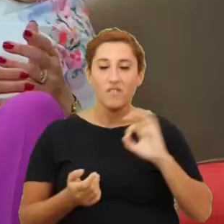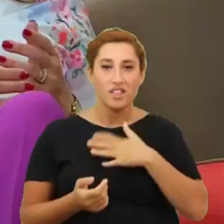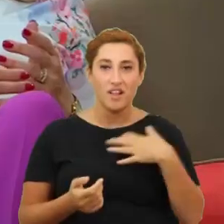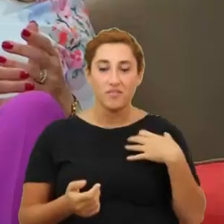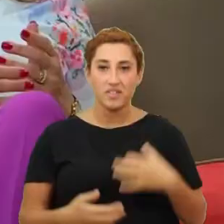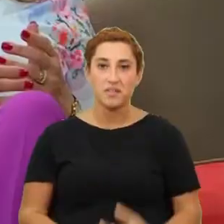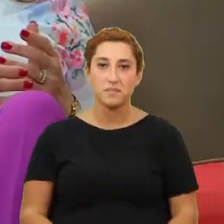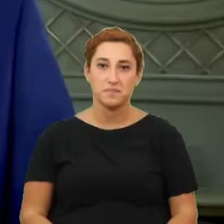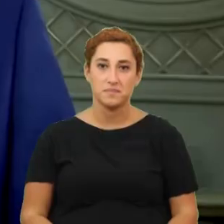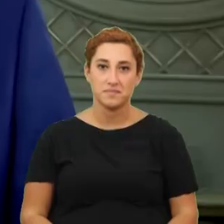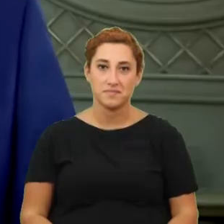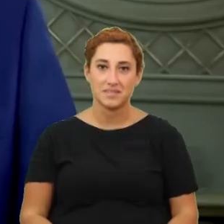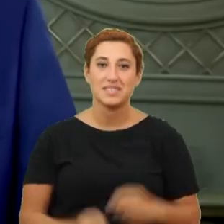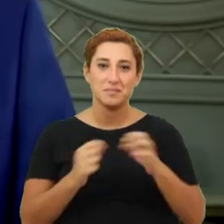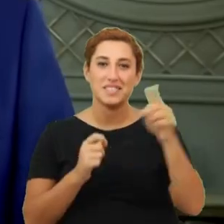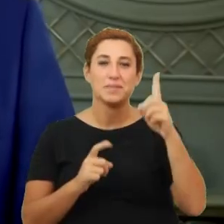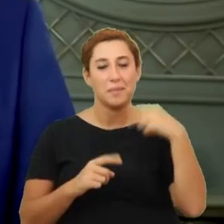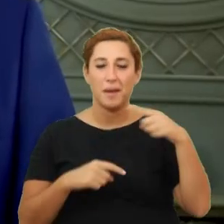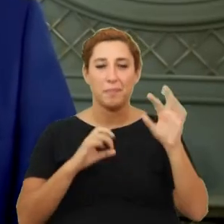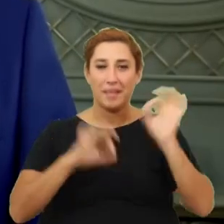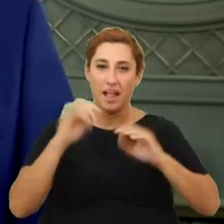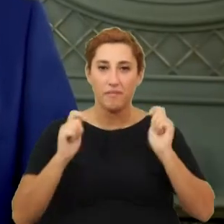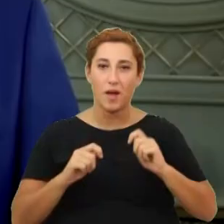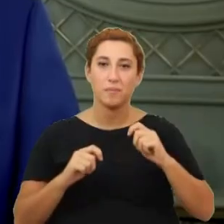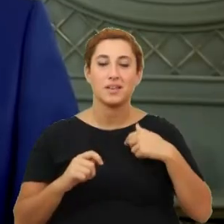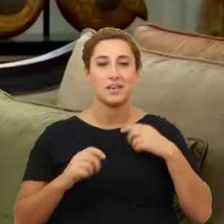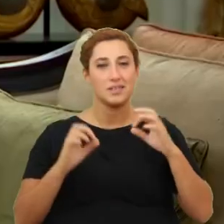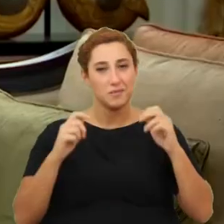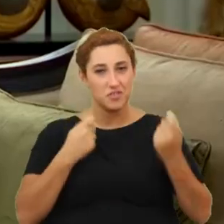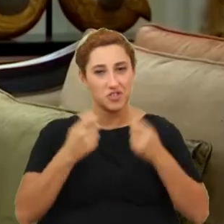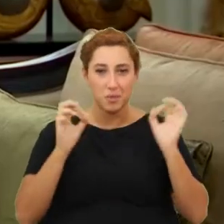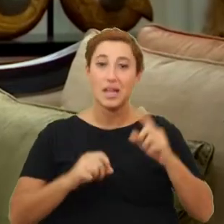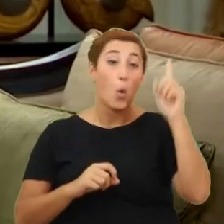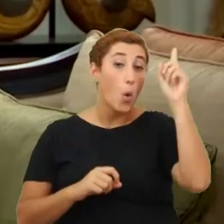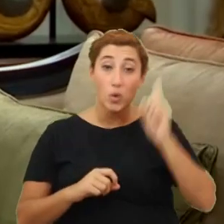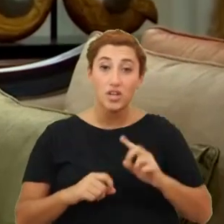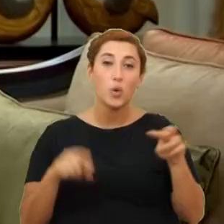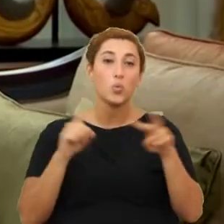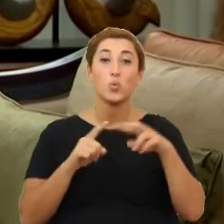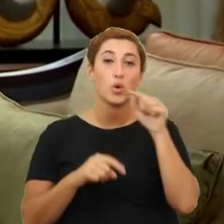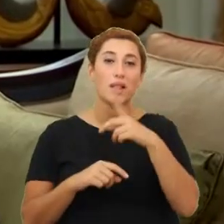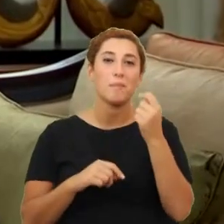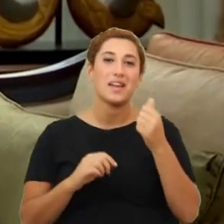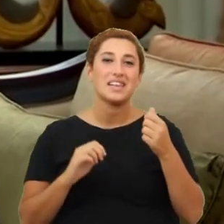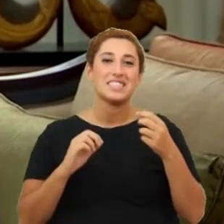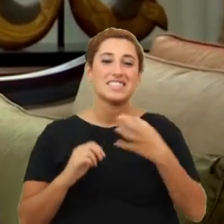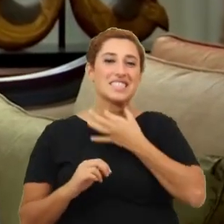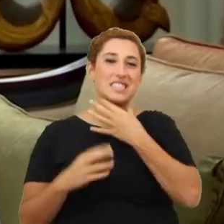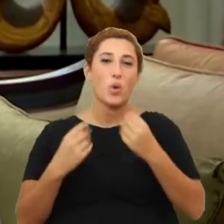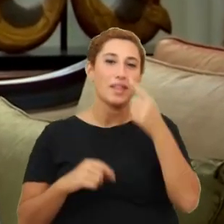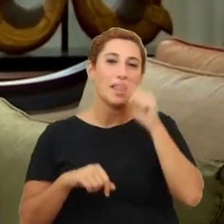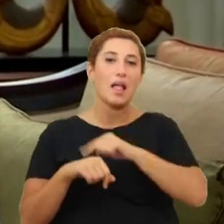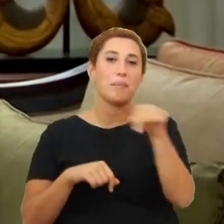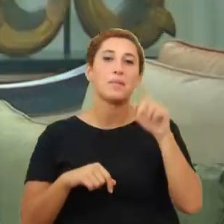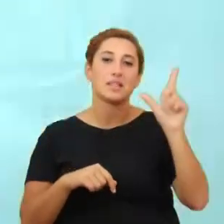anne. Biricikli bir plan yaptık ve uyguladık. Öncelikle Nurhan'ın para sıkıntısı çektiğine